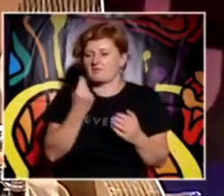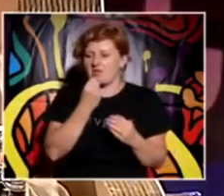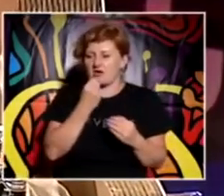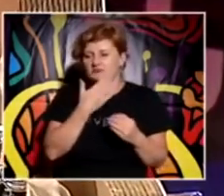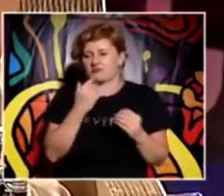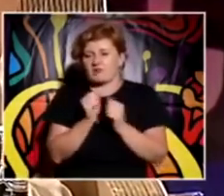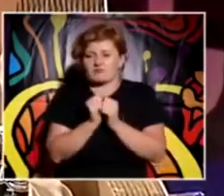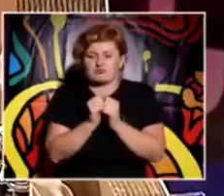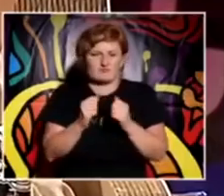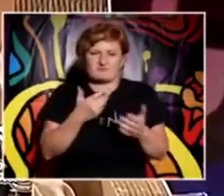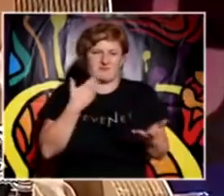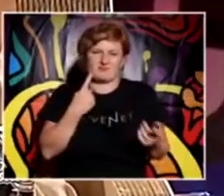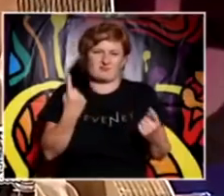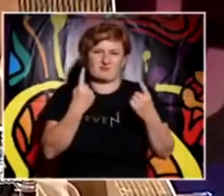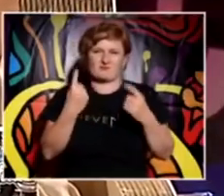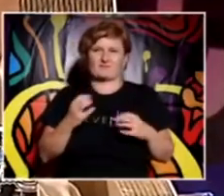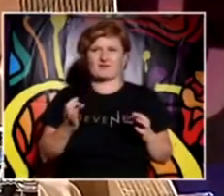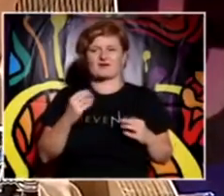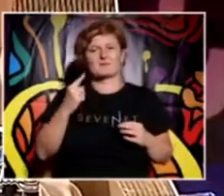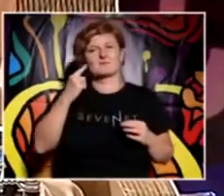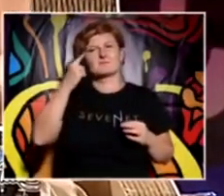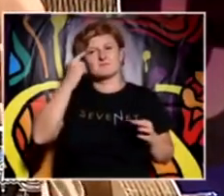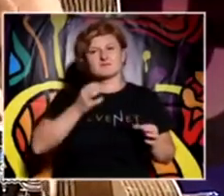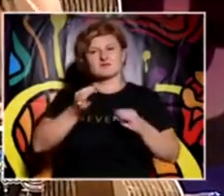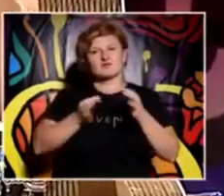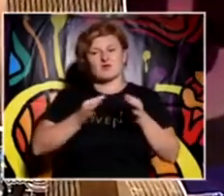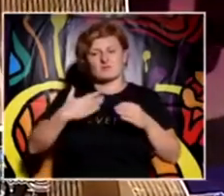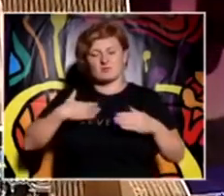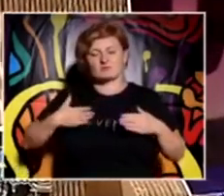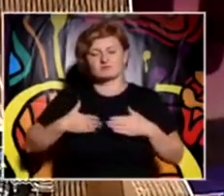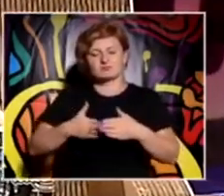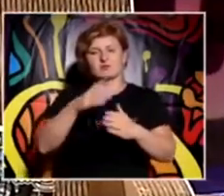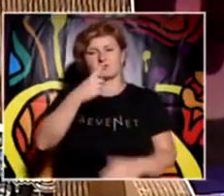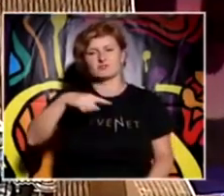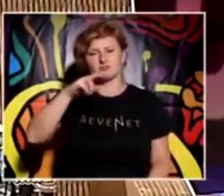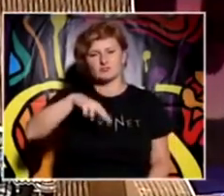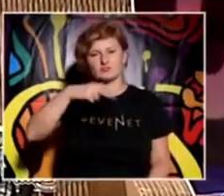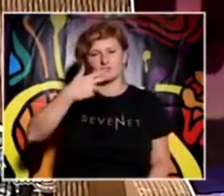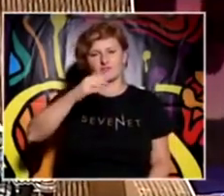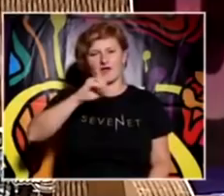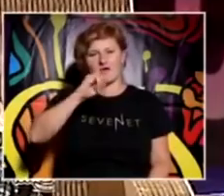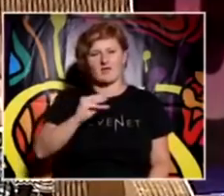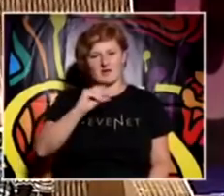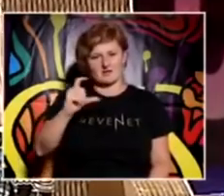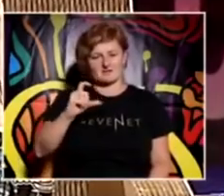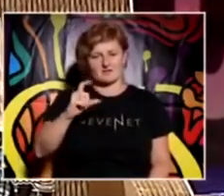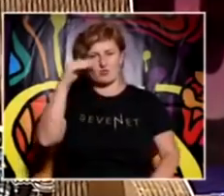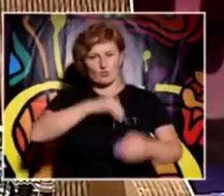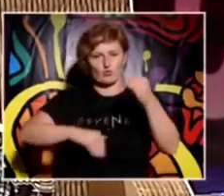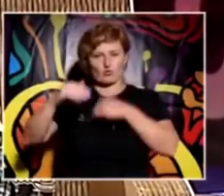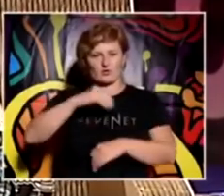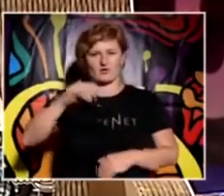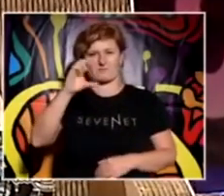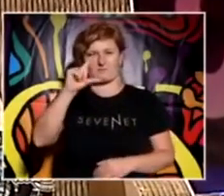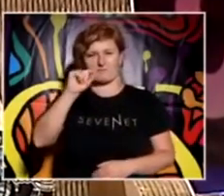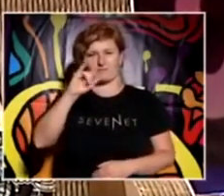Wiesz co, przychodzi teraz mi tak na myśl taka historia ze spływem Dunajcem. Pojechaliśmy kiedyś sobie właśnie w Pieniny. Pomyśleliśmy, no